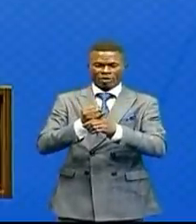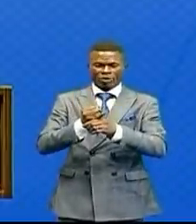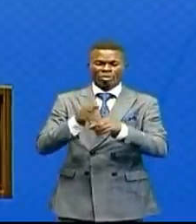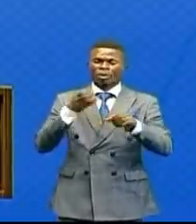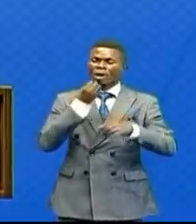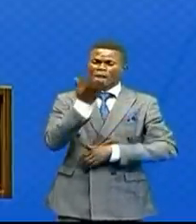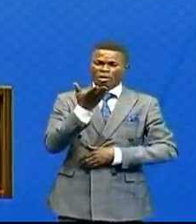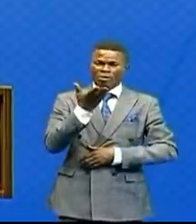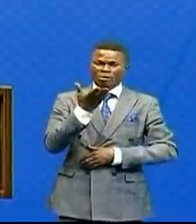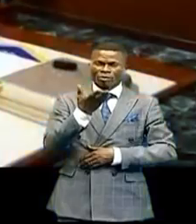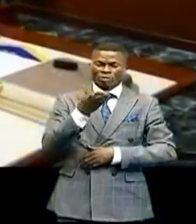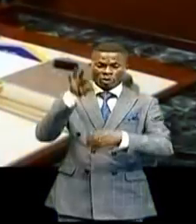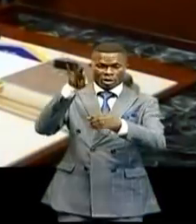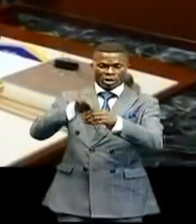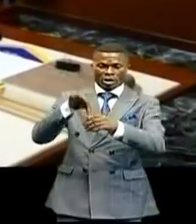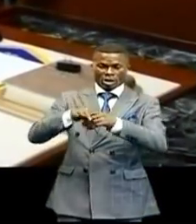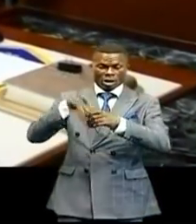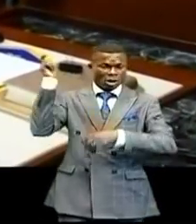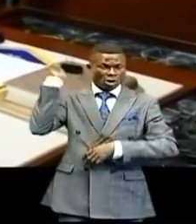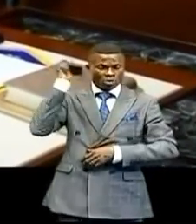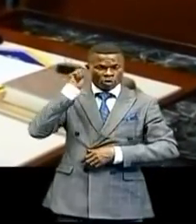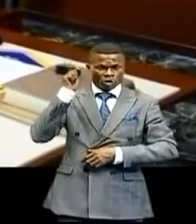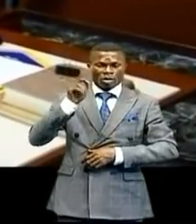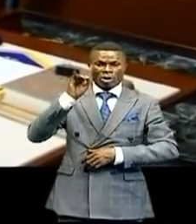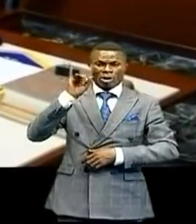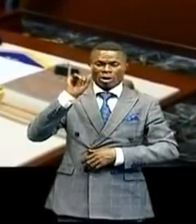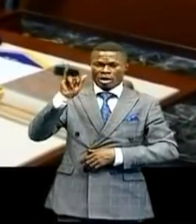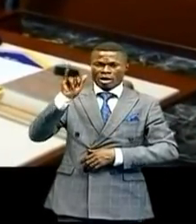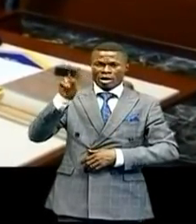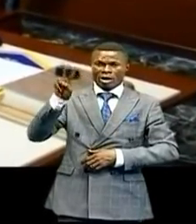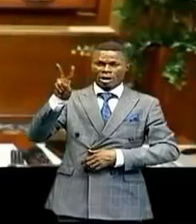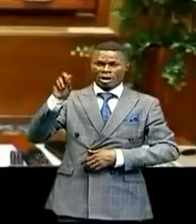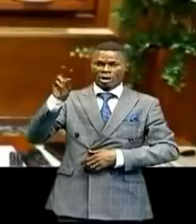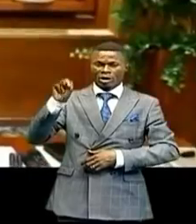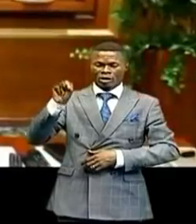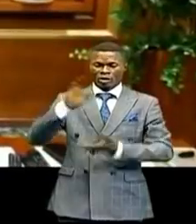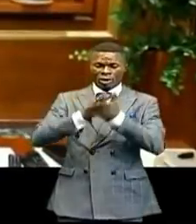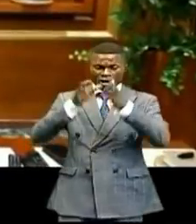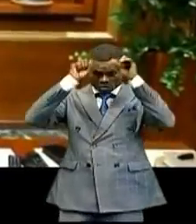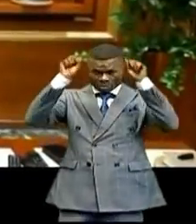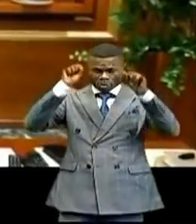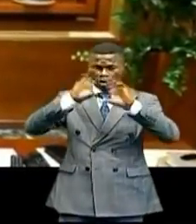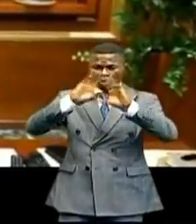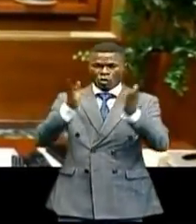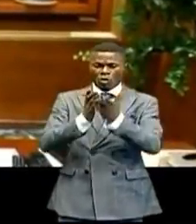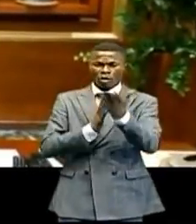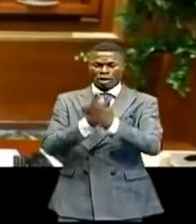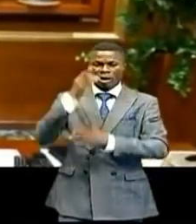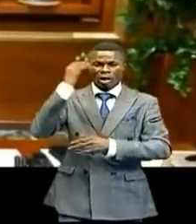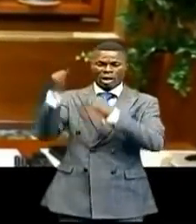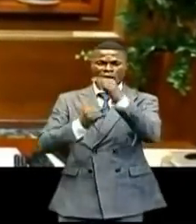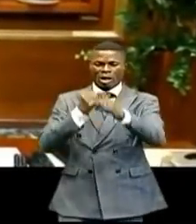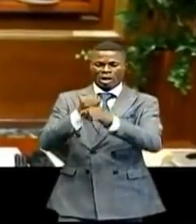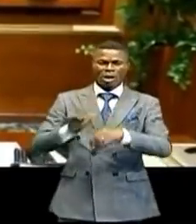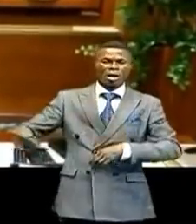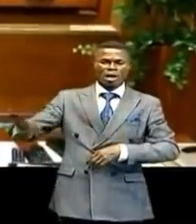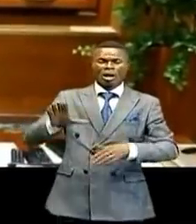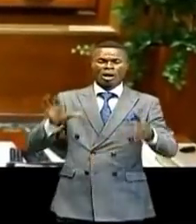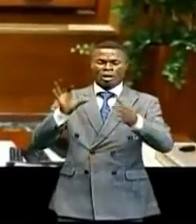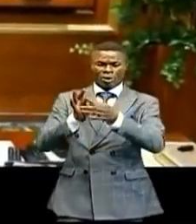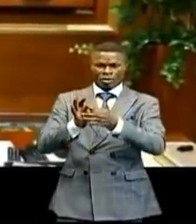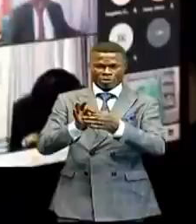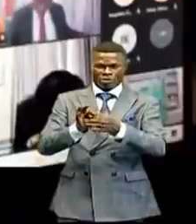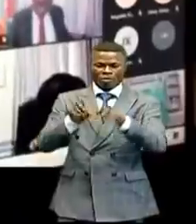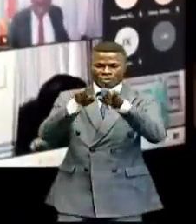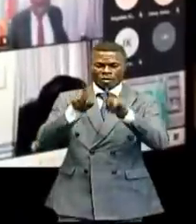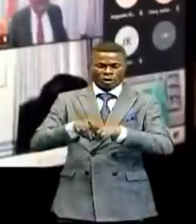C'est le cas notamment de l'élection du professeur Yvon Mingachang à la tête de la Commission du droit international des Nations Unies CDI